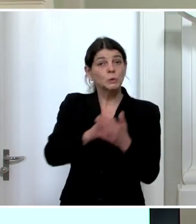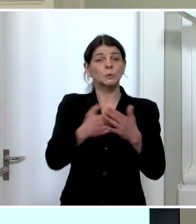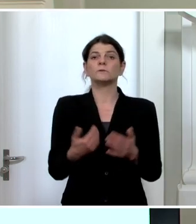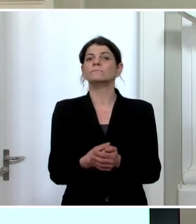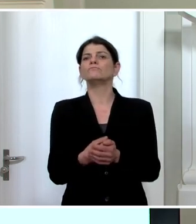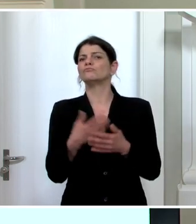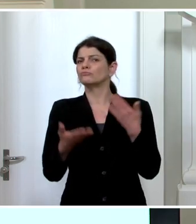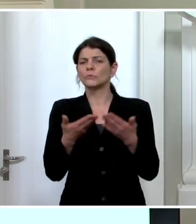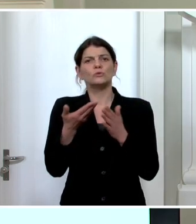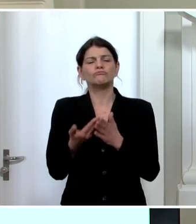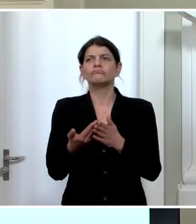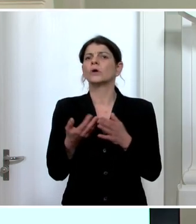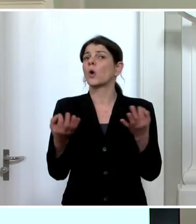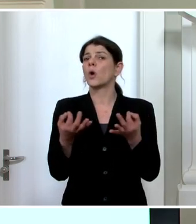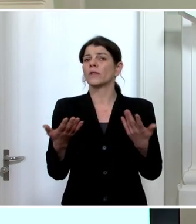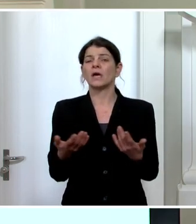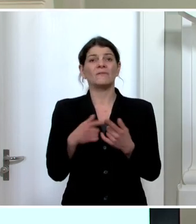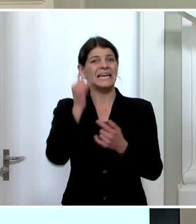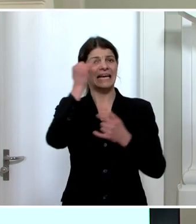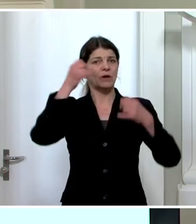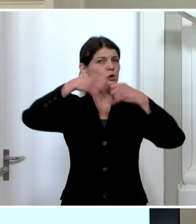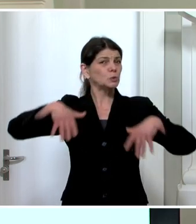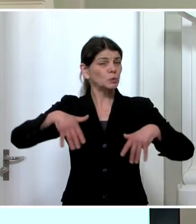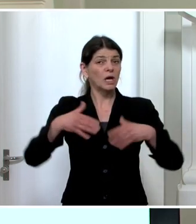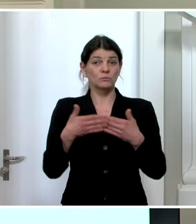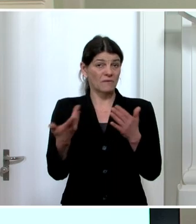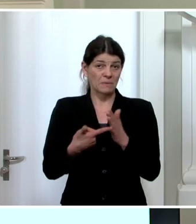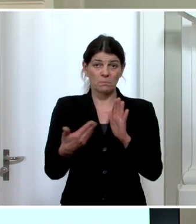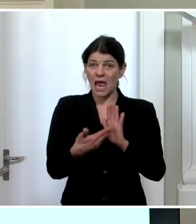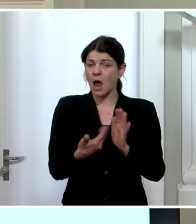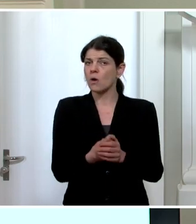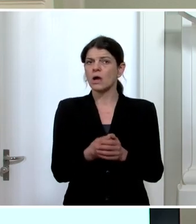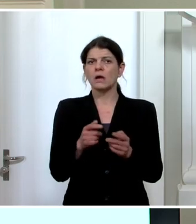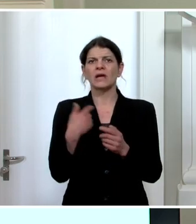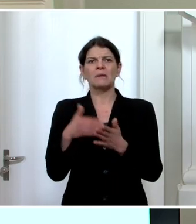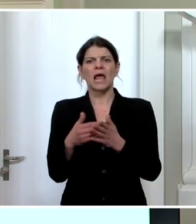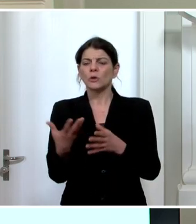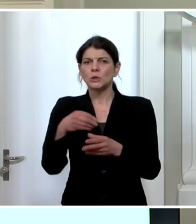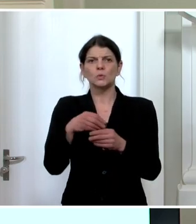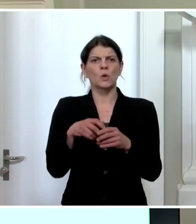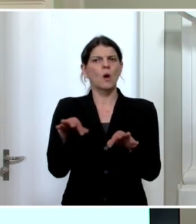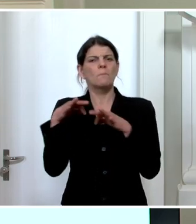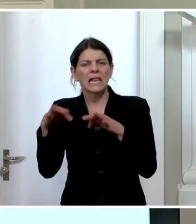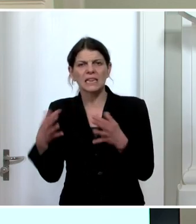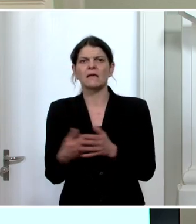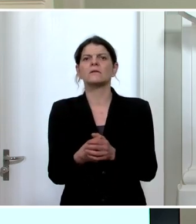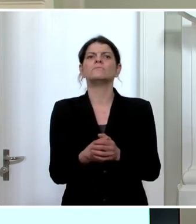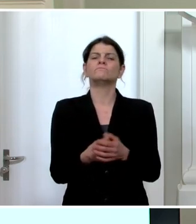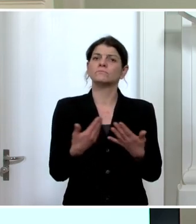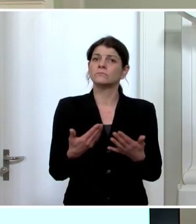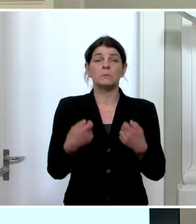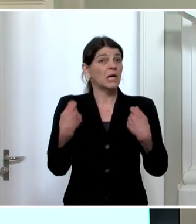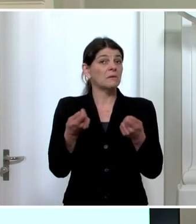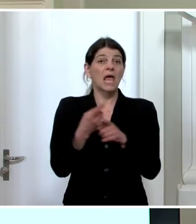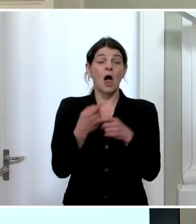könnten. Das kann aber auch Infrastruktur sein, wenn es zusätzliche Betten würde benötigen, kann aber